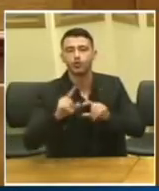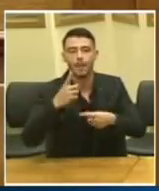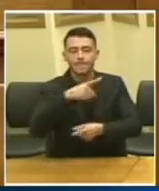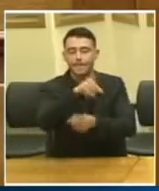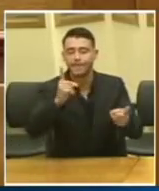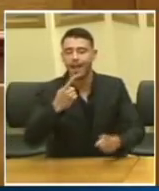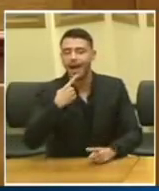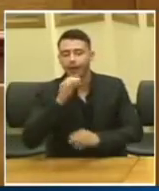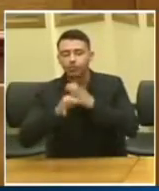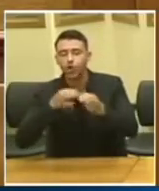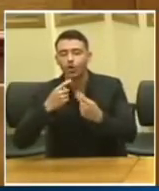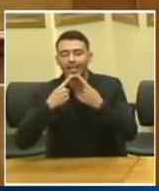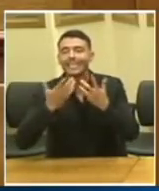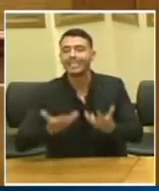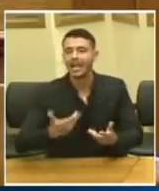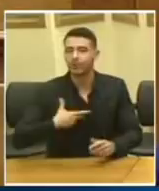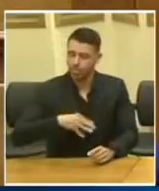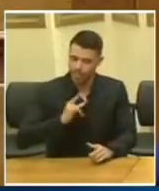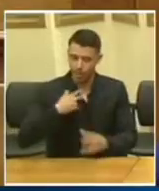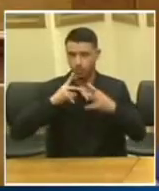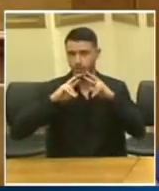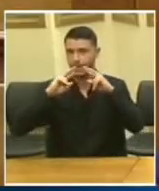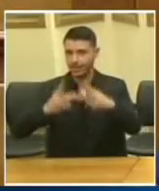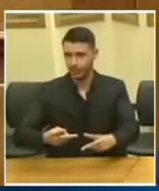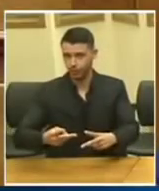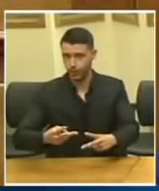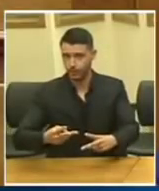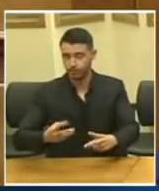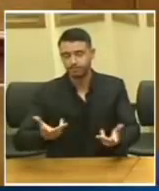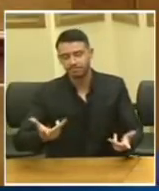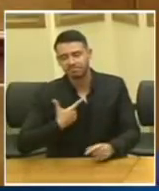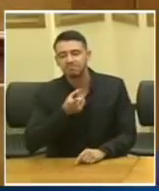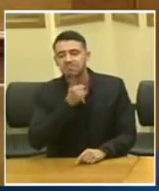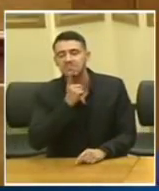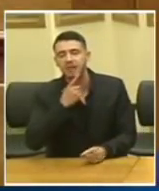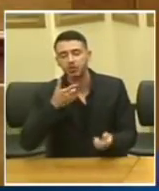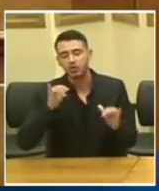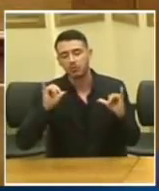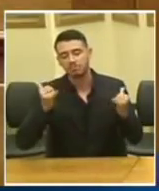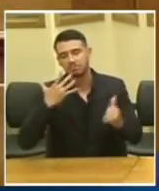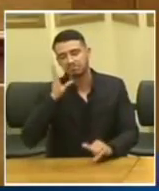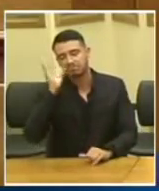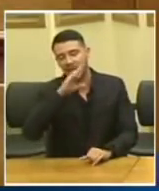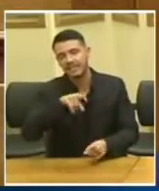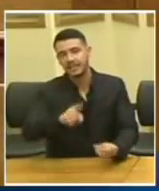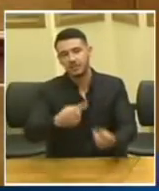έχει να κάνει με αυτό το ευτράπελο το οποίο μας είπατε, ότι δήθεν